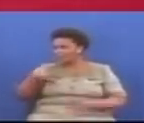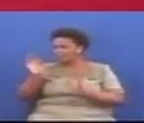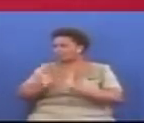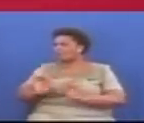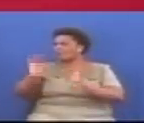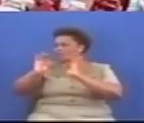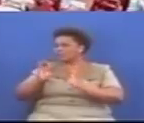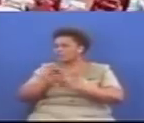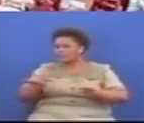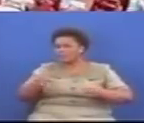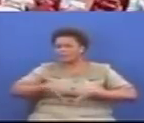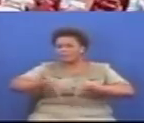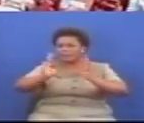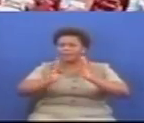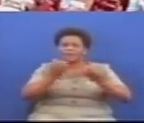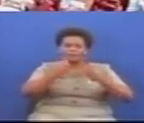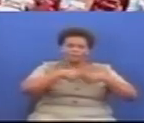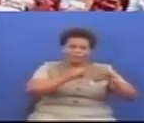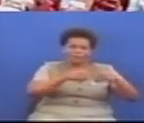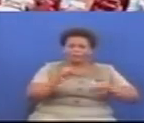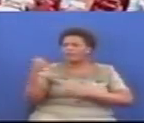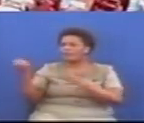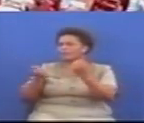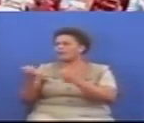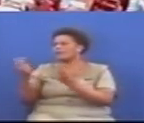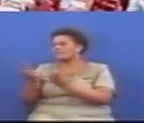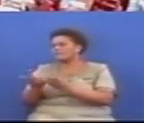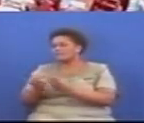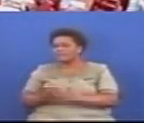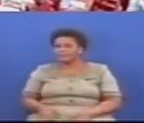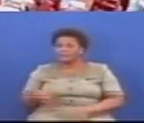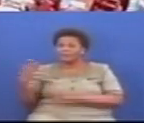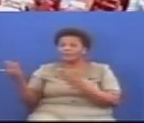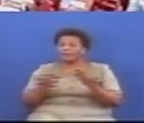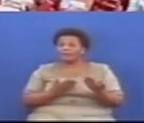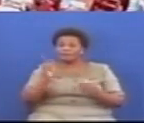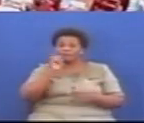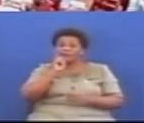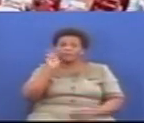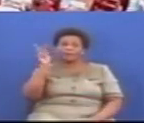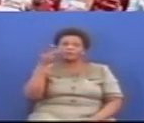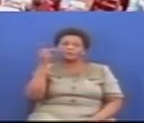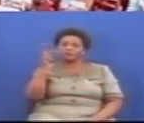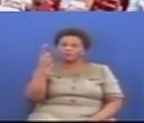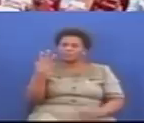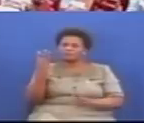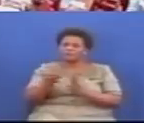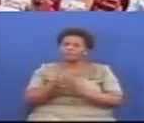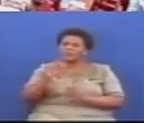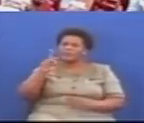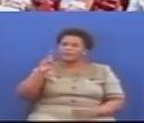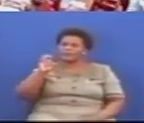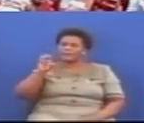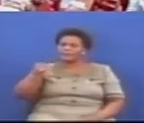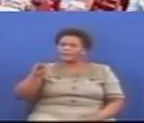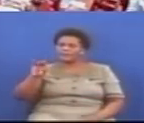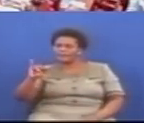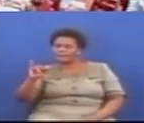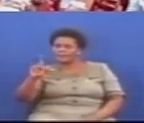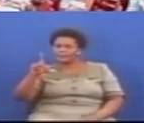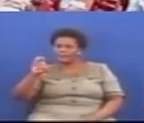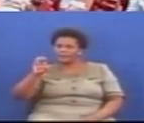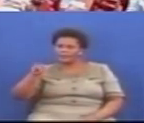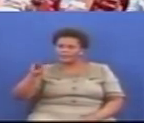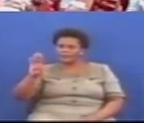vingine. Asante Mheshimiwa Salma Kikwete na Mheshimiwa Kemile Merota. Asante sana Mheshimiwa Spika